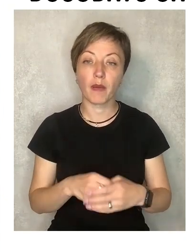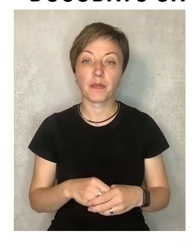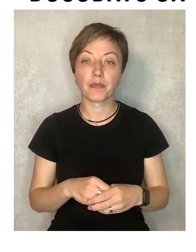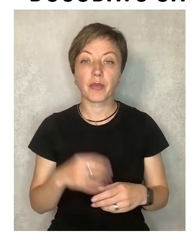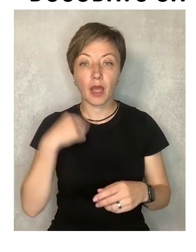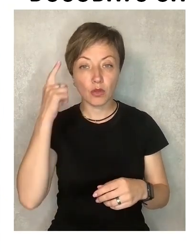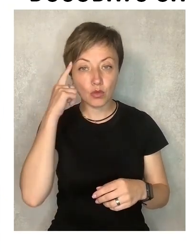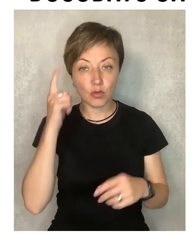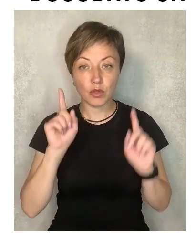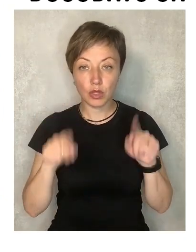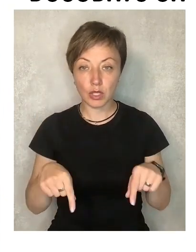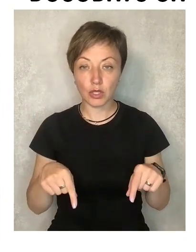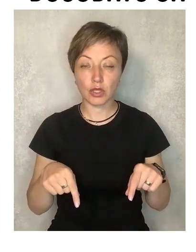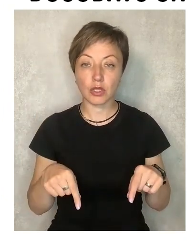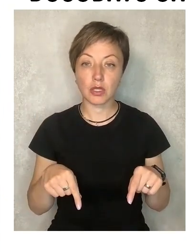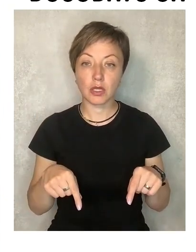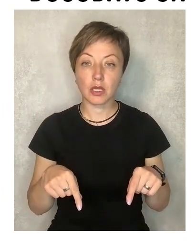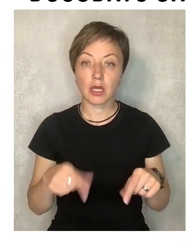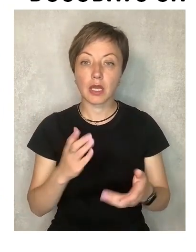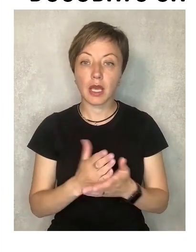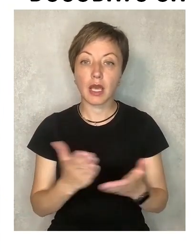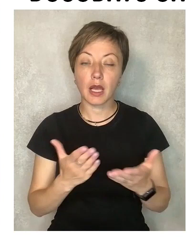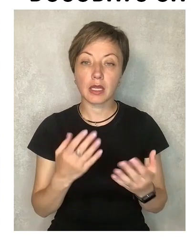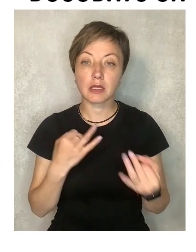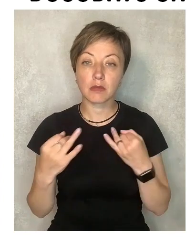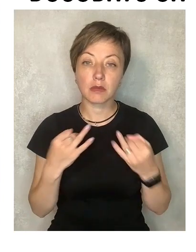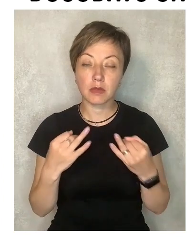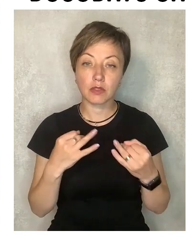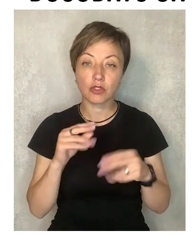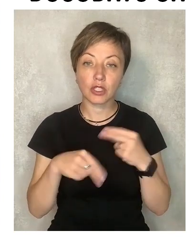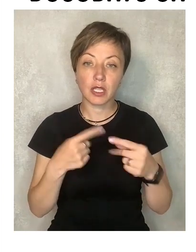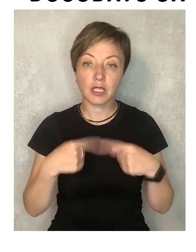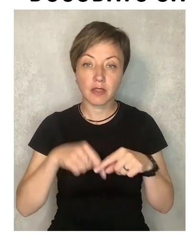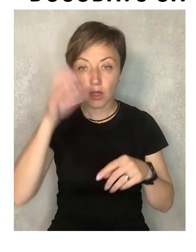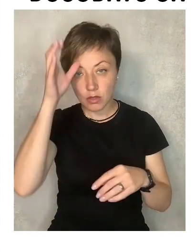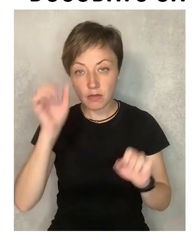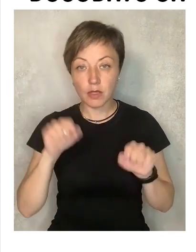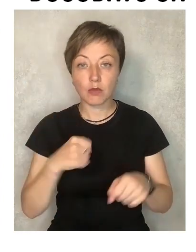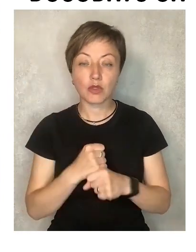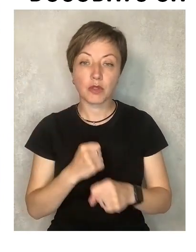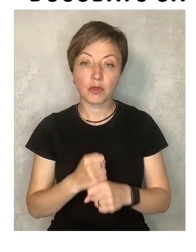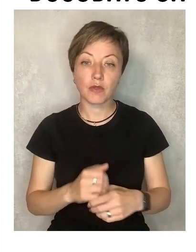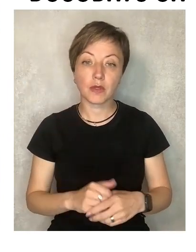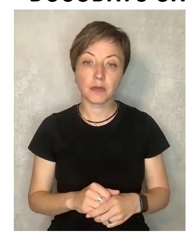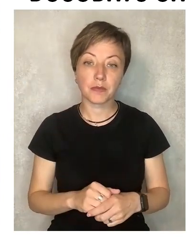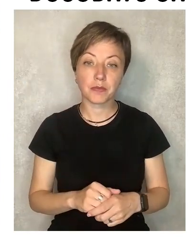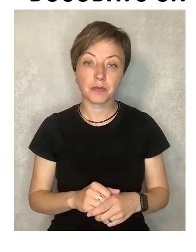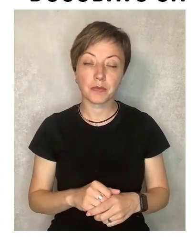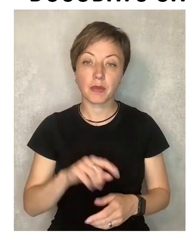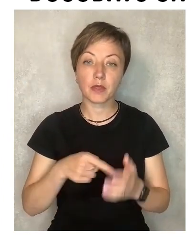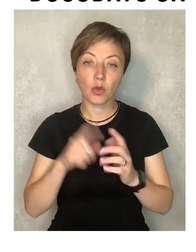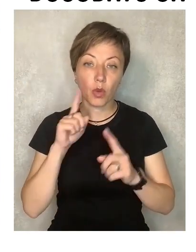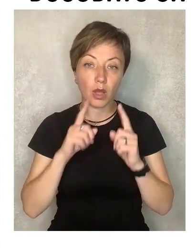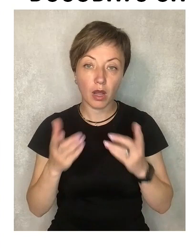що теж є якесь спілкування через відділ освіти, теж можна працювати міської ради. То,